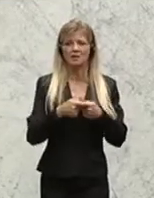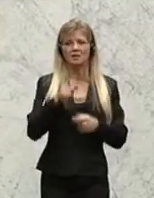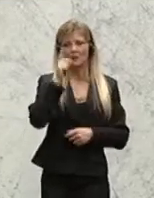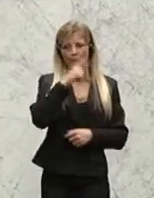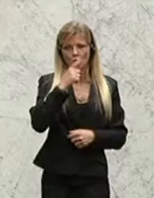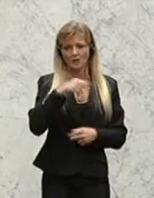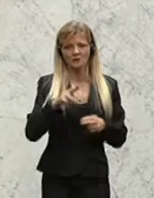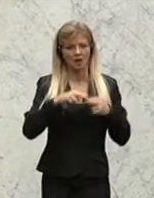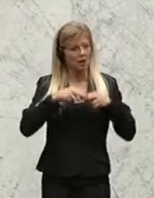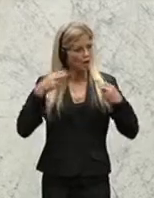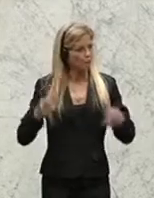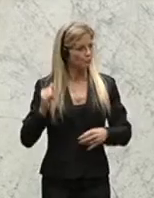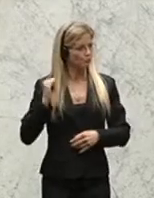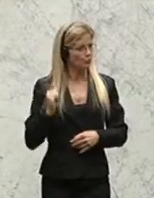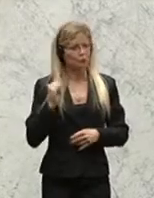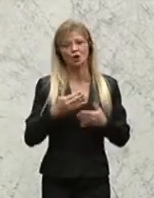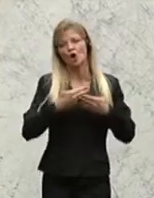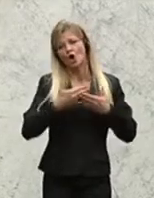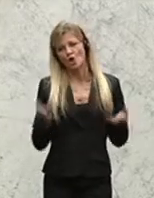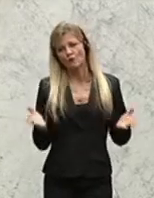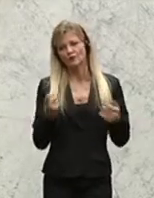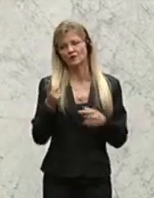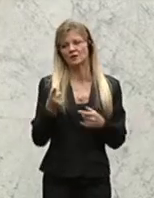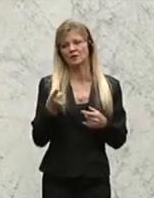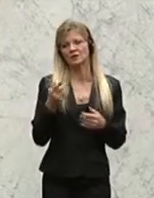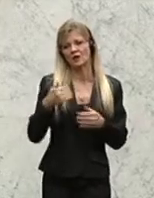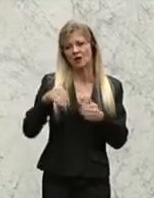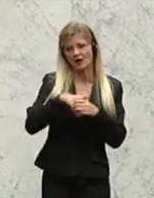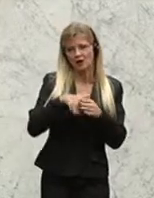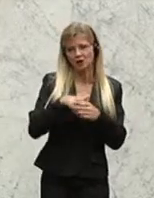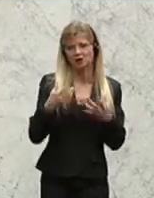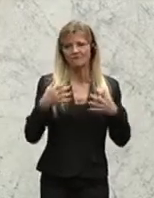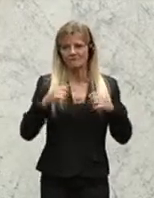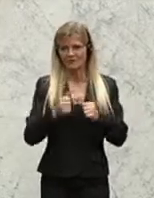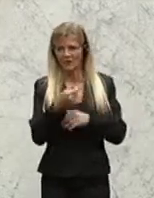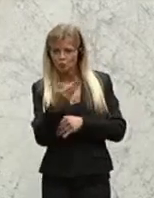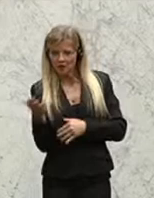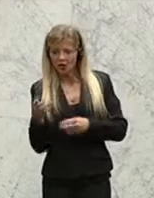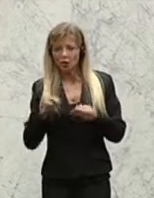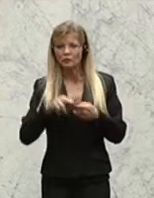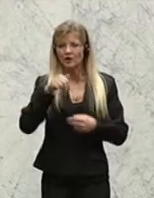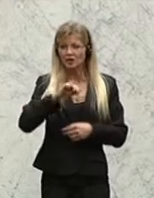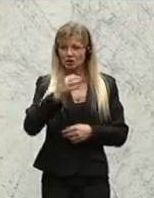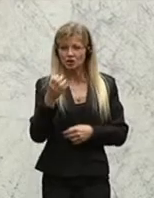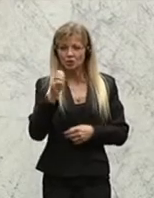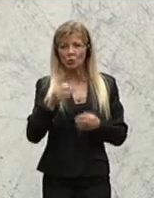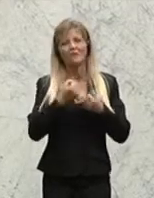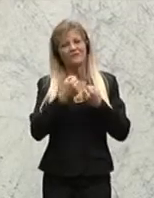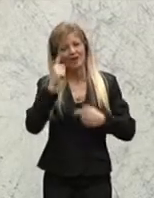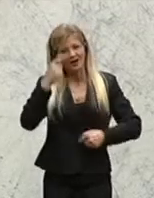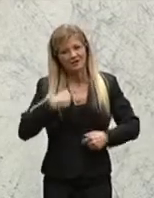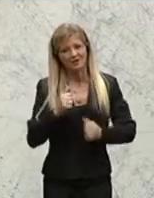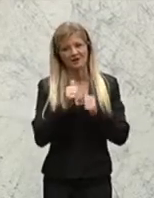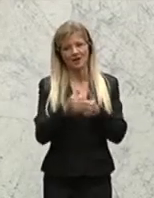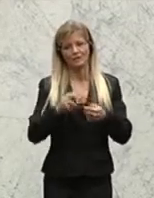den öffentlich Bediensteten bei den betroffenen Verwaltungseinheiten sowie bei den NGOs, freiwilligen Helfern und Rettungskräften zu bedanken, denn